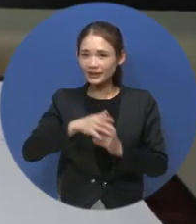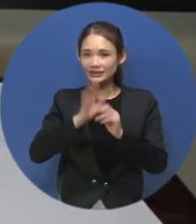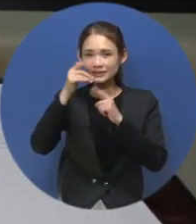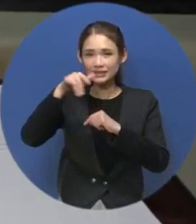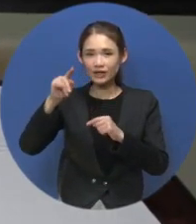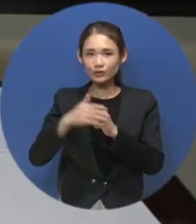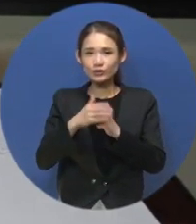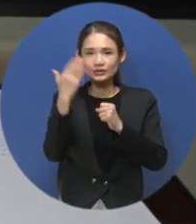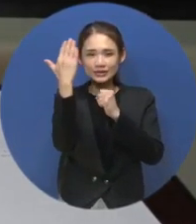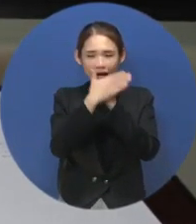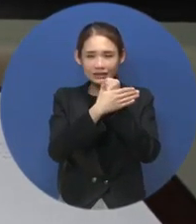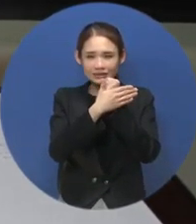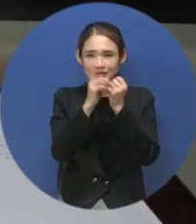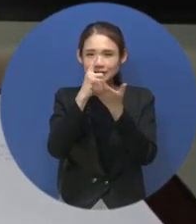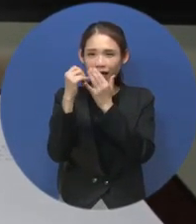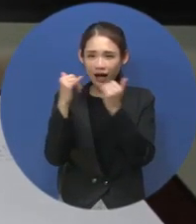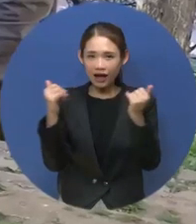31일까지 선을 보입니다.